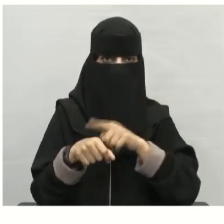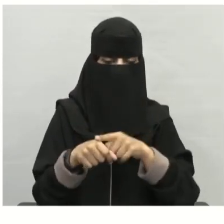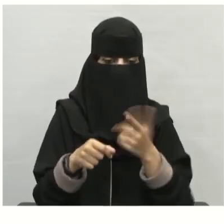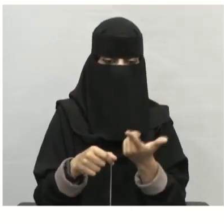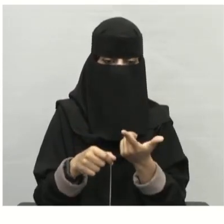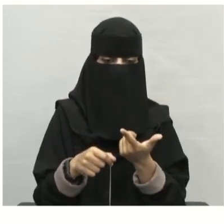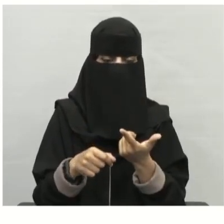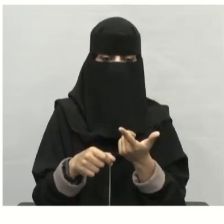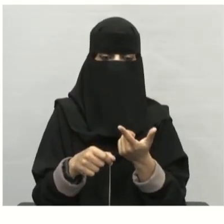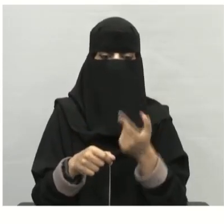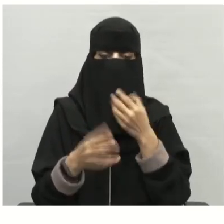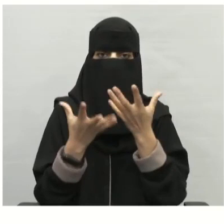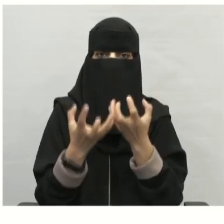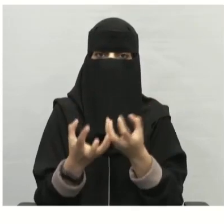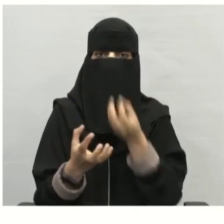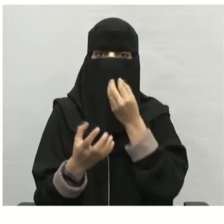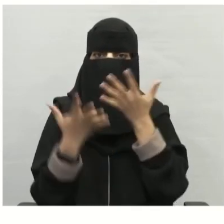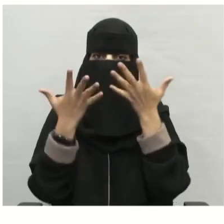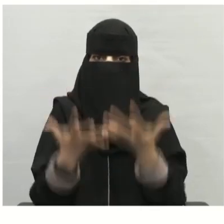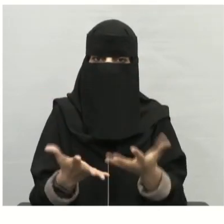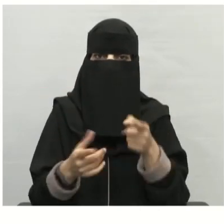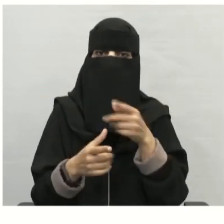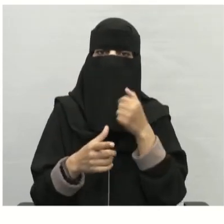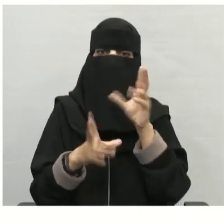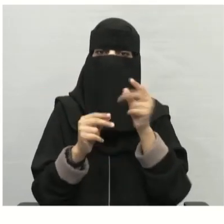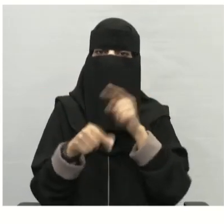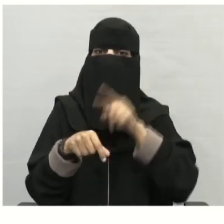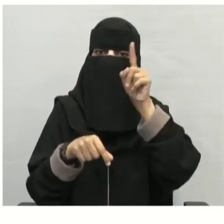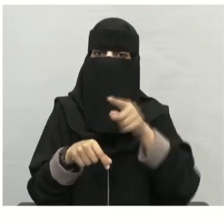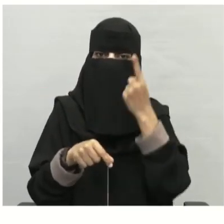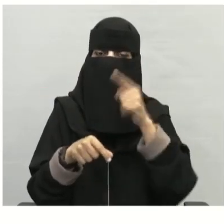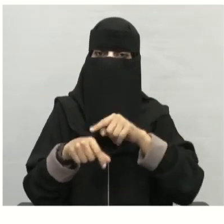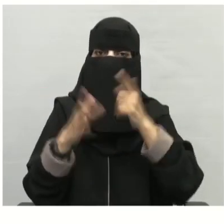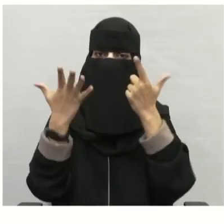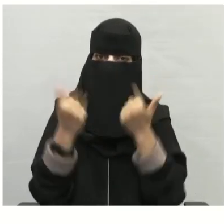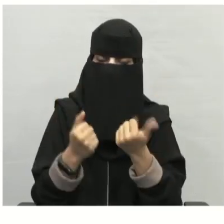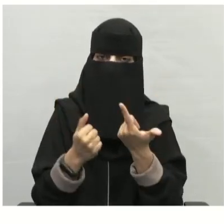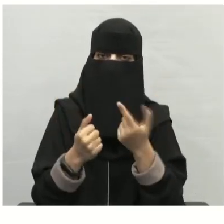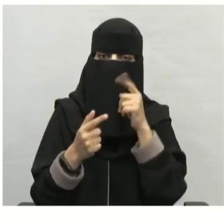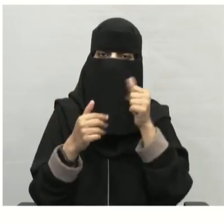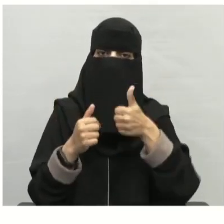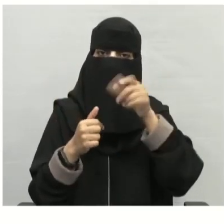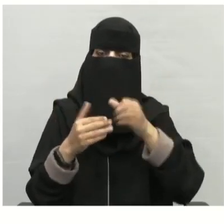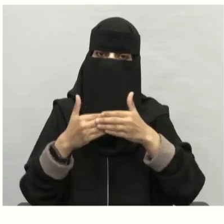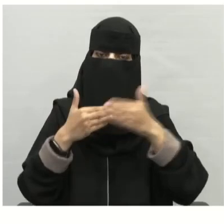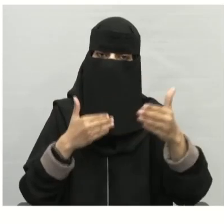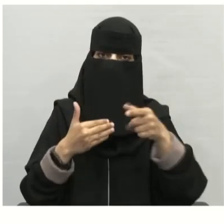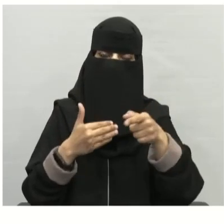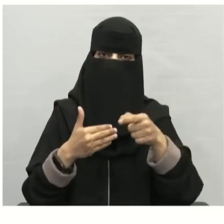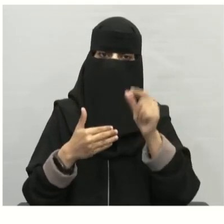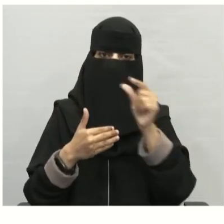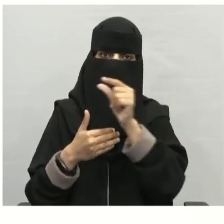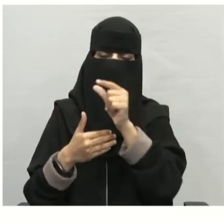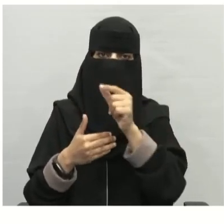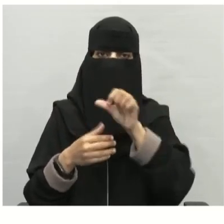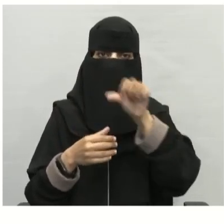جيده بان اقلل من تناول وجبات الدسمه مثلا مره في الاسبوع او ابتعد عن الطهي بالمواد